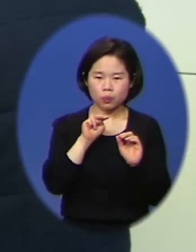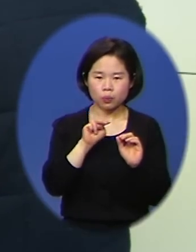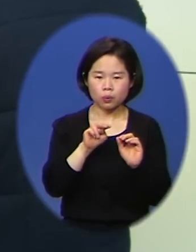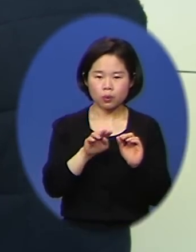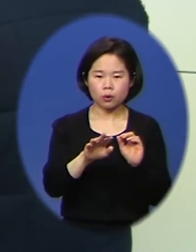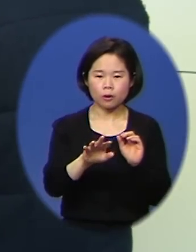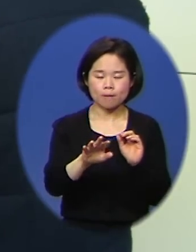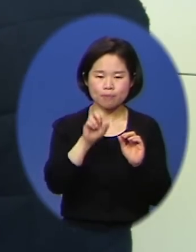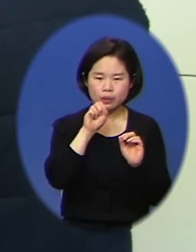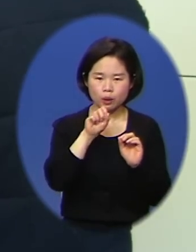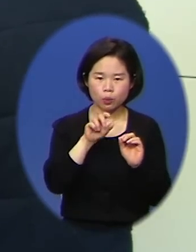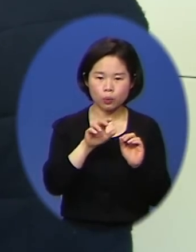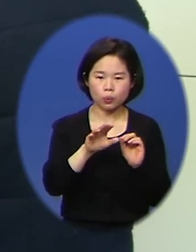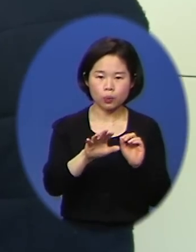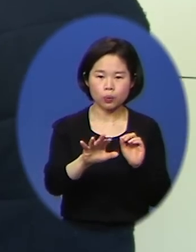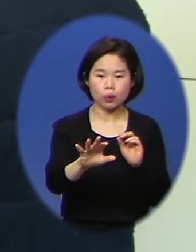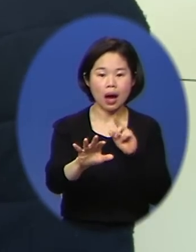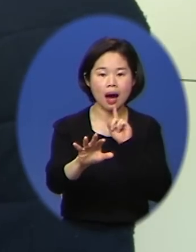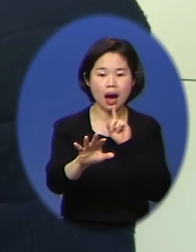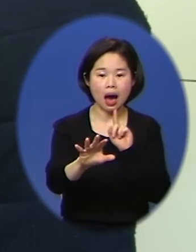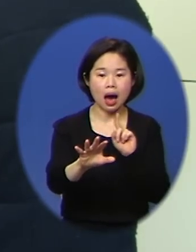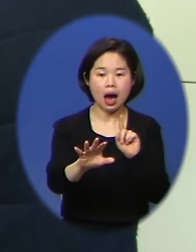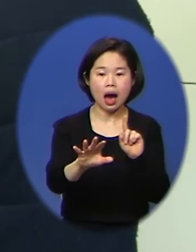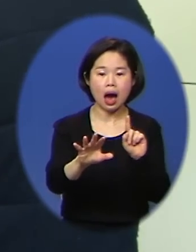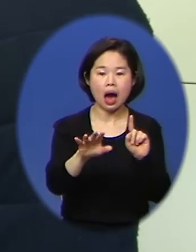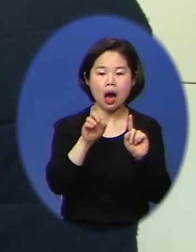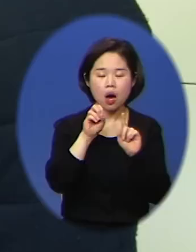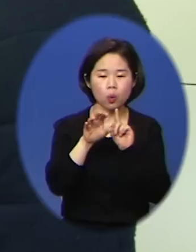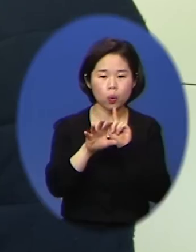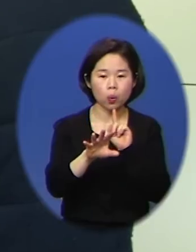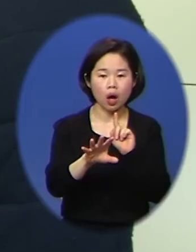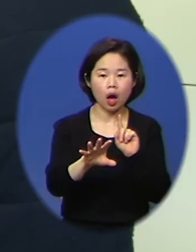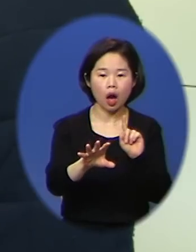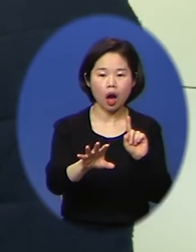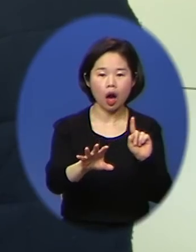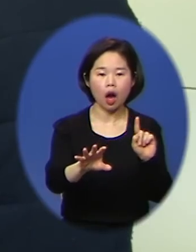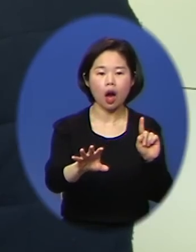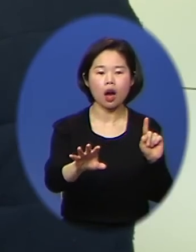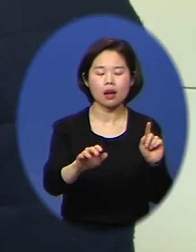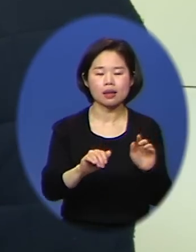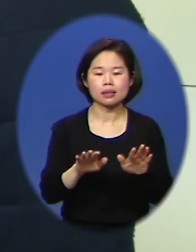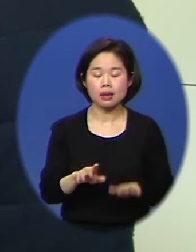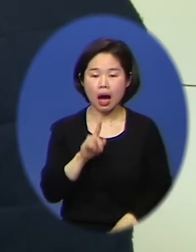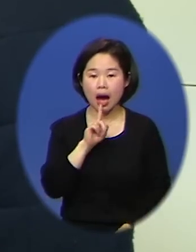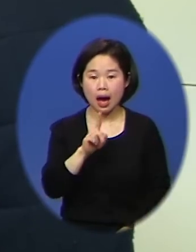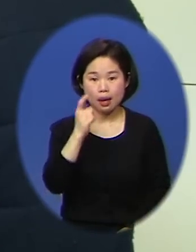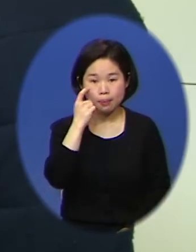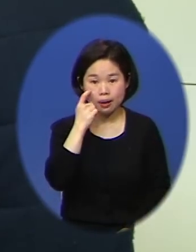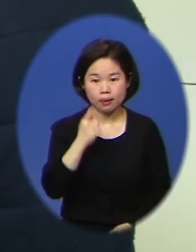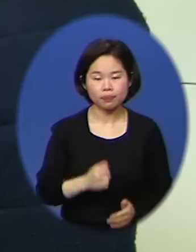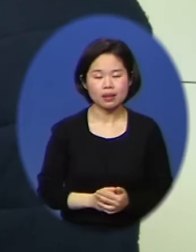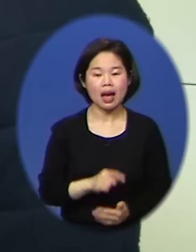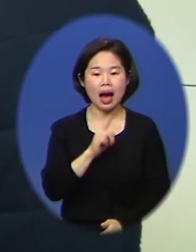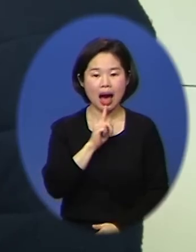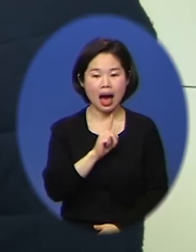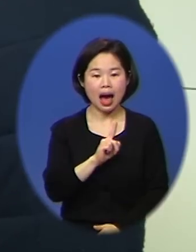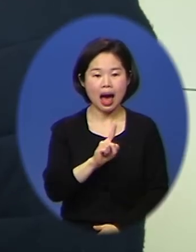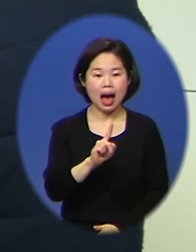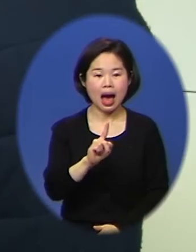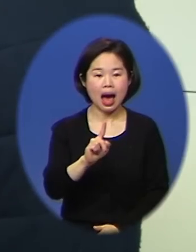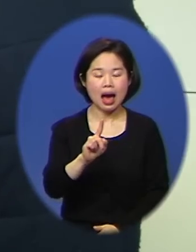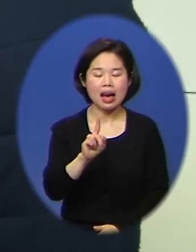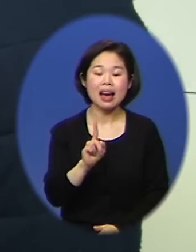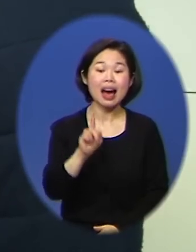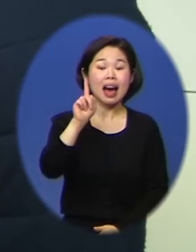길게 내뱉는다. 아로. 아. 아로. 아. 아. 아. 지금 한번 해보세요. 아. 아. 너무